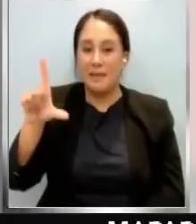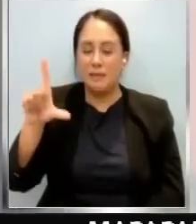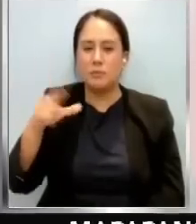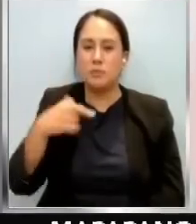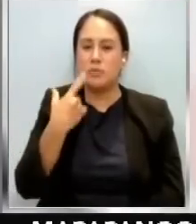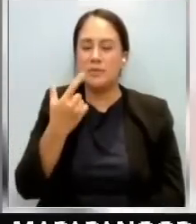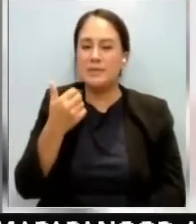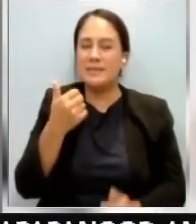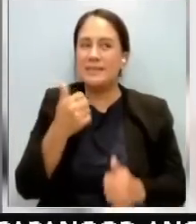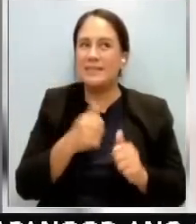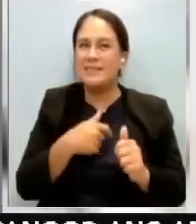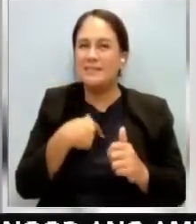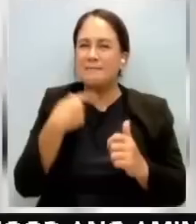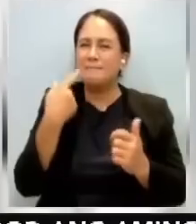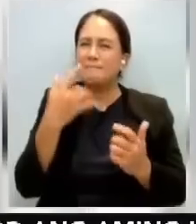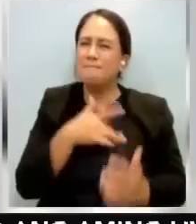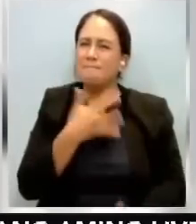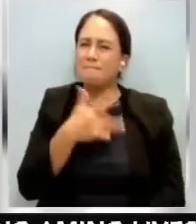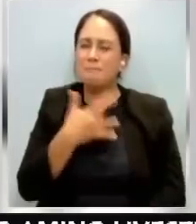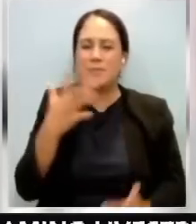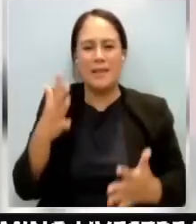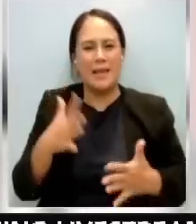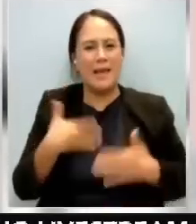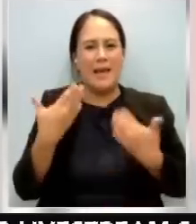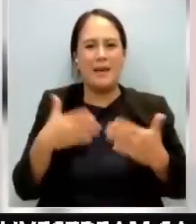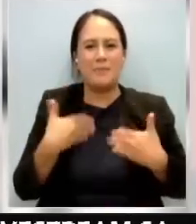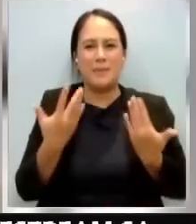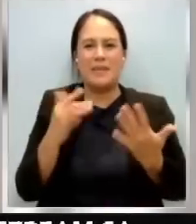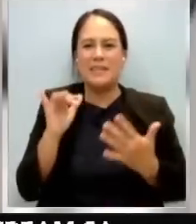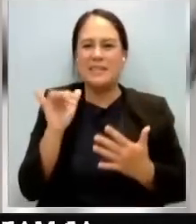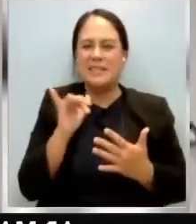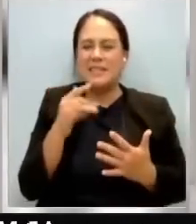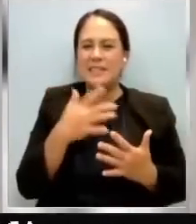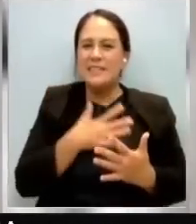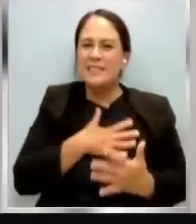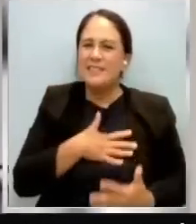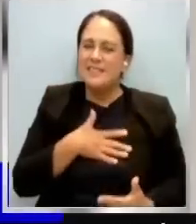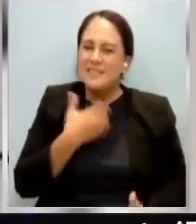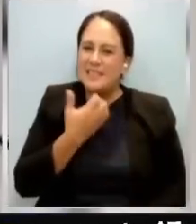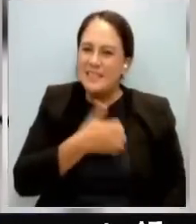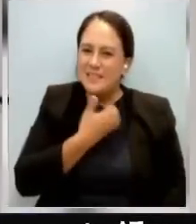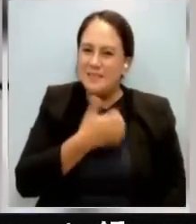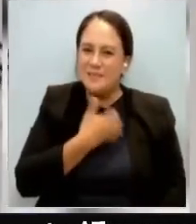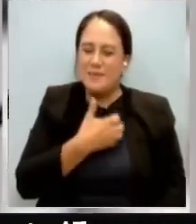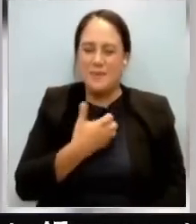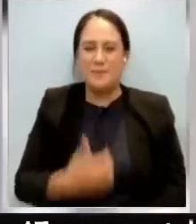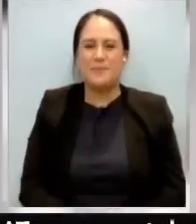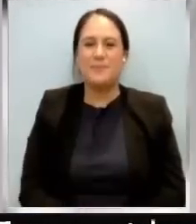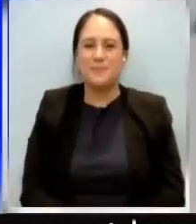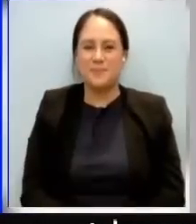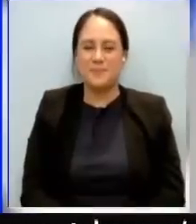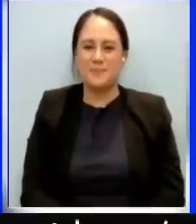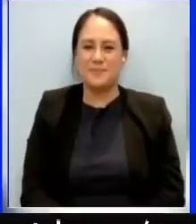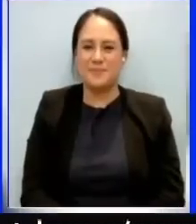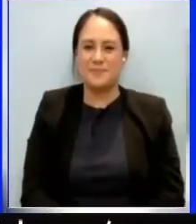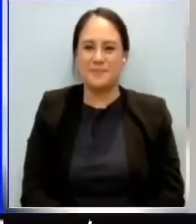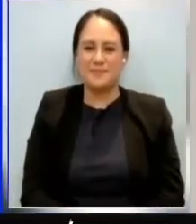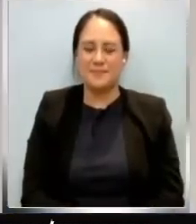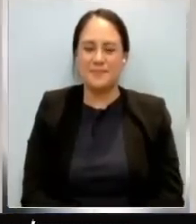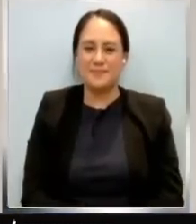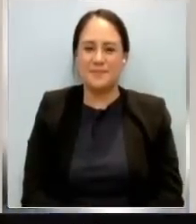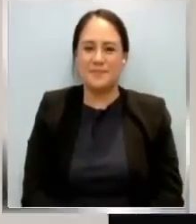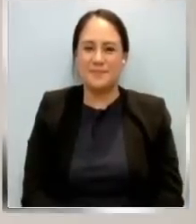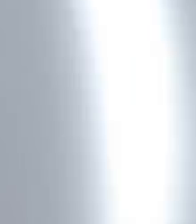Shawi na makaramdam ng saya at maging sentimental. Katatibayan, updated sa showbiz happenings.